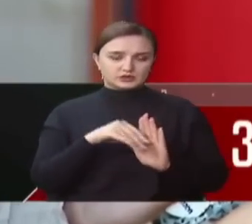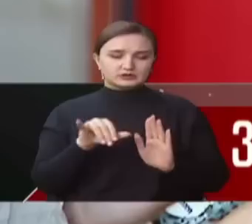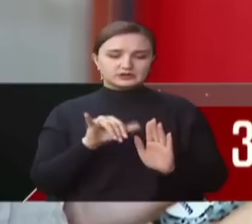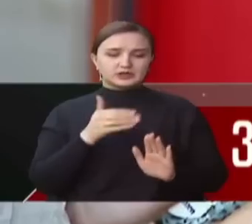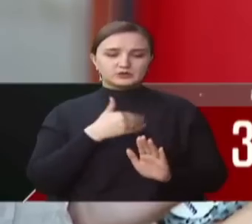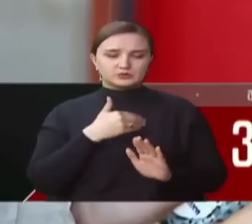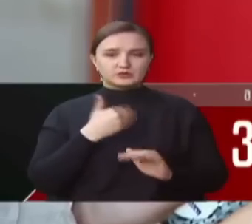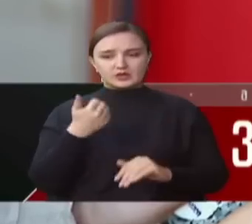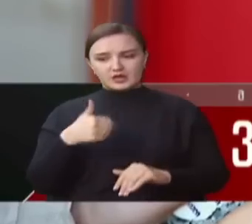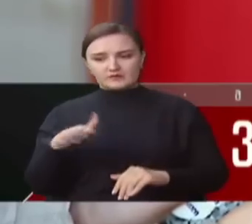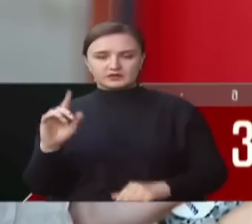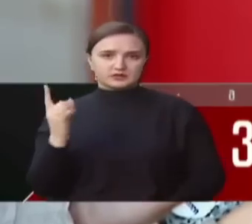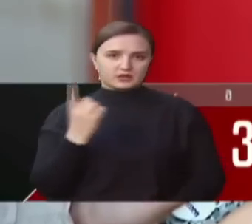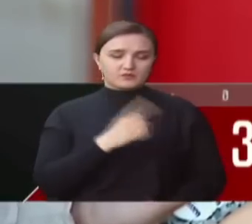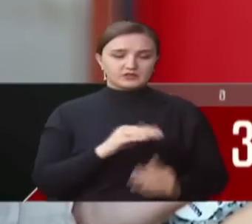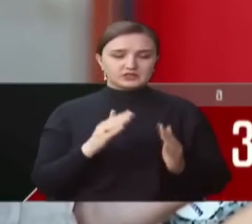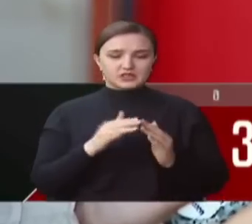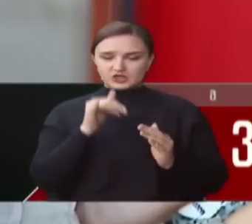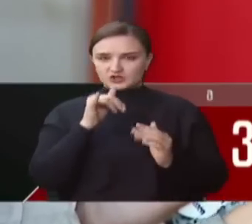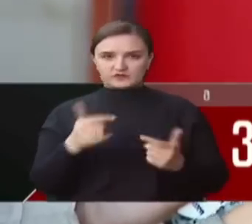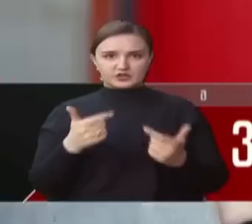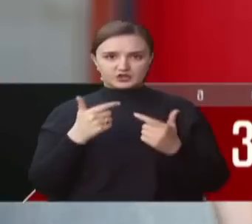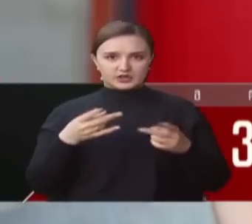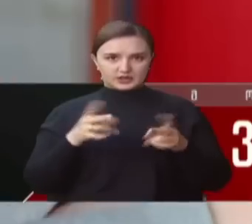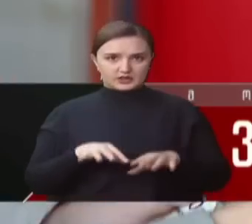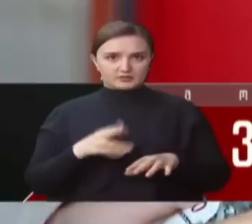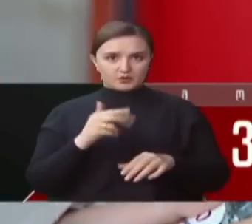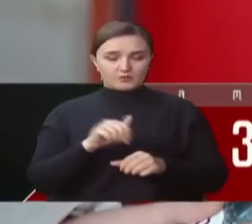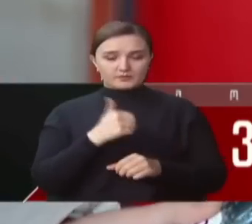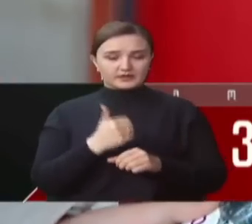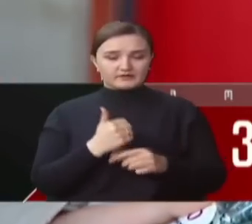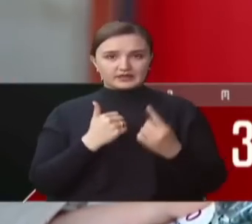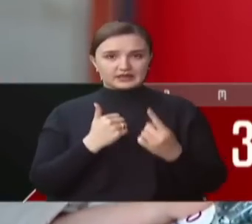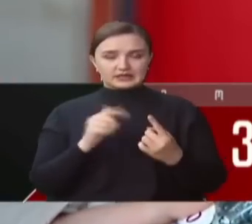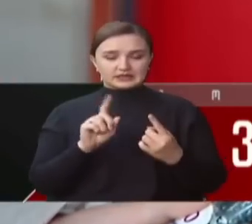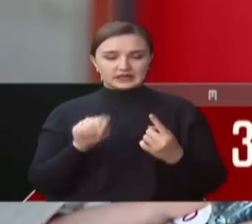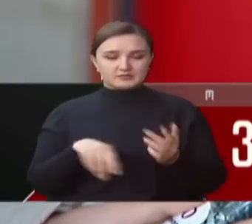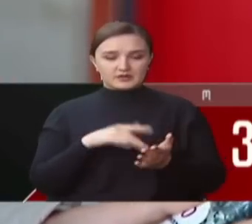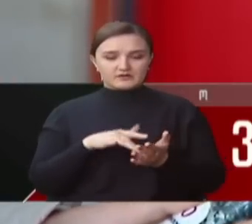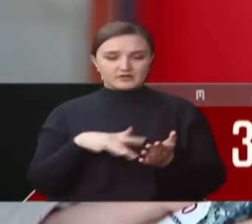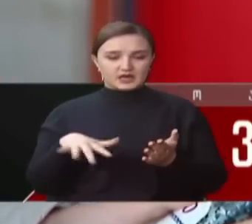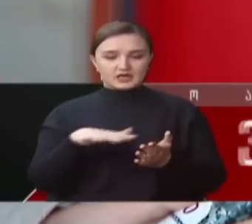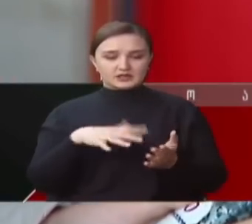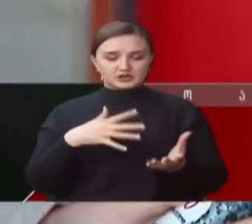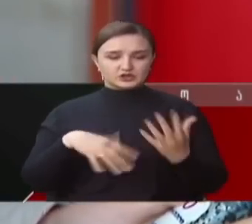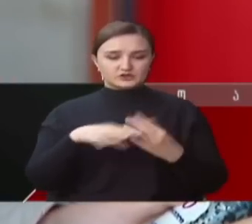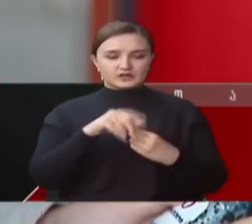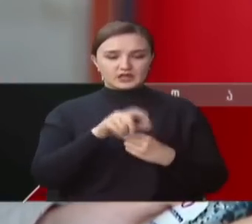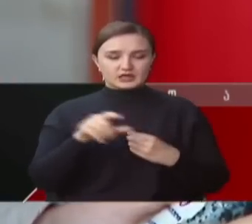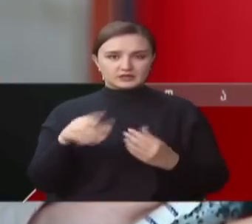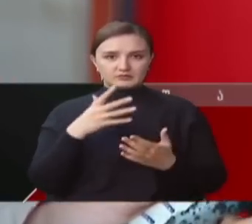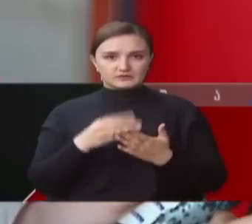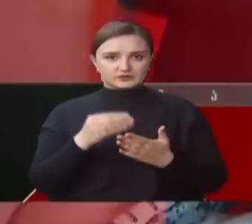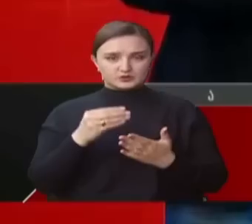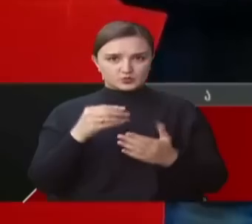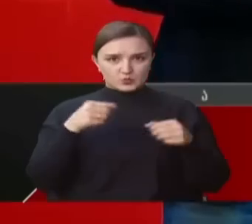უნდა გავიდეს, გამოვიდეს და ეხა სახლში ვერ ჩაიკეტება, ხო ვერავინ? Მთავარი არის ერთი რამ, ამ ქვეყანაში ყველა ადამიანს აქვს გააჩნია